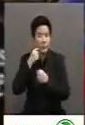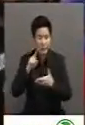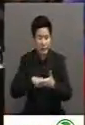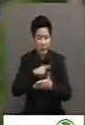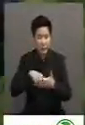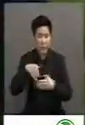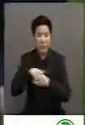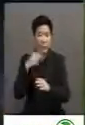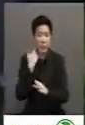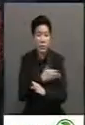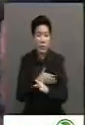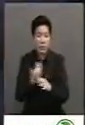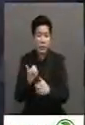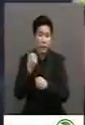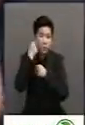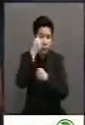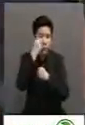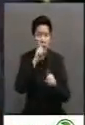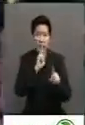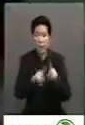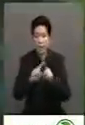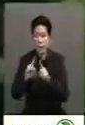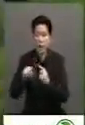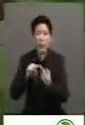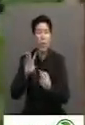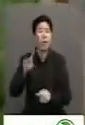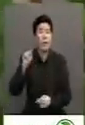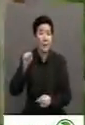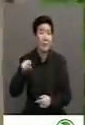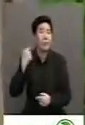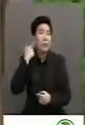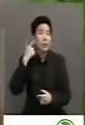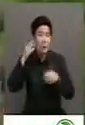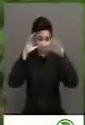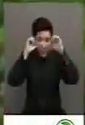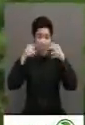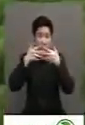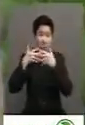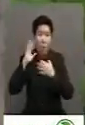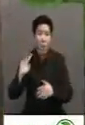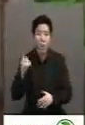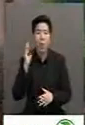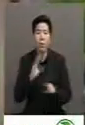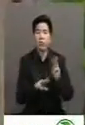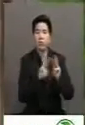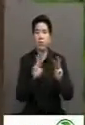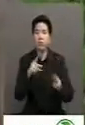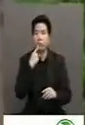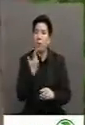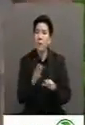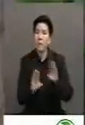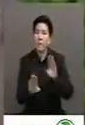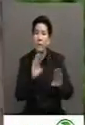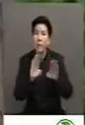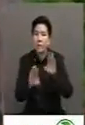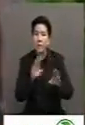าธิบดีครั้งล่าสุดก็มีการประท้วงต่อต้านโดนัลด์ทรัมป์นะครับผู้นำประเทศคนปัจจุบันหลายครั้งด้วยกันเหตุนี้ทำให้ชาวเน็ตหลายคนนะครับนำไปเปรียบเ